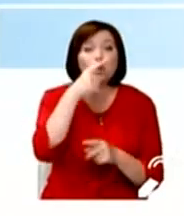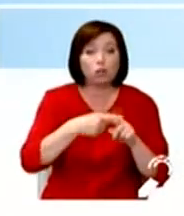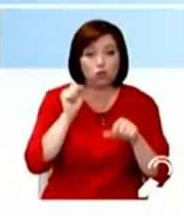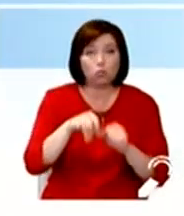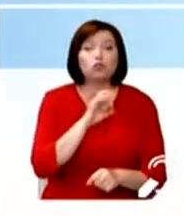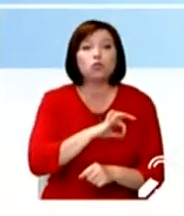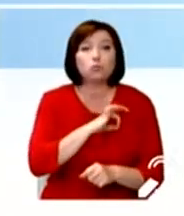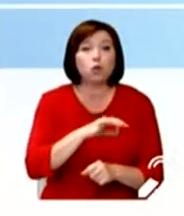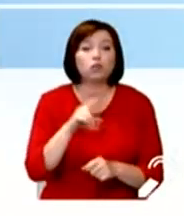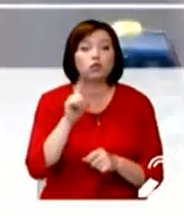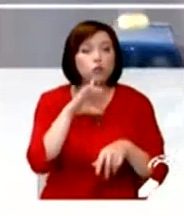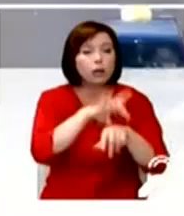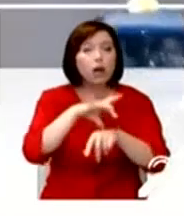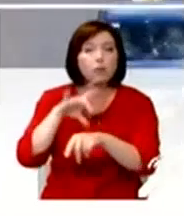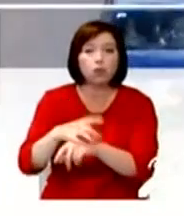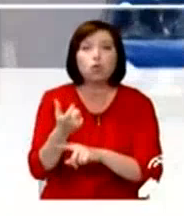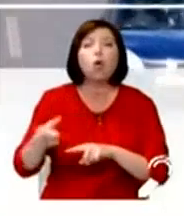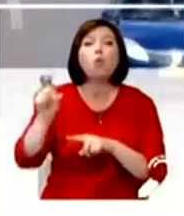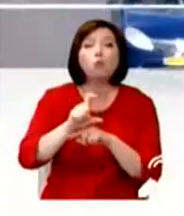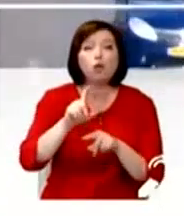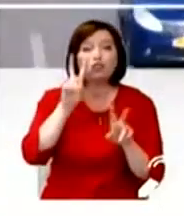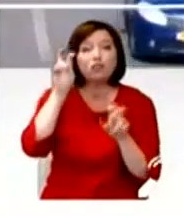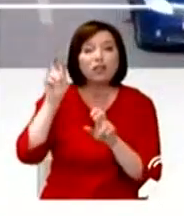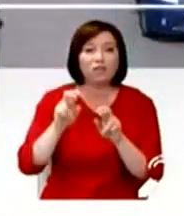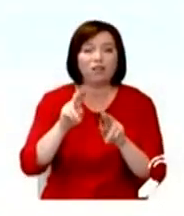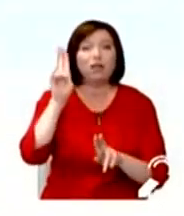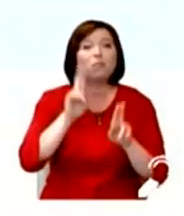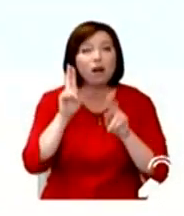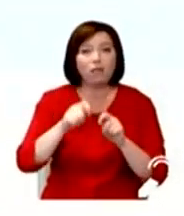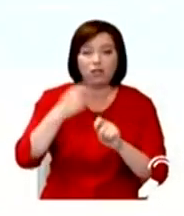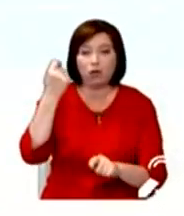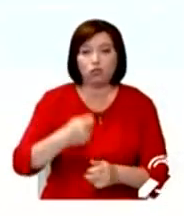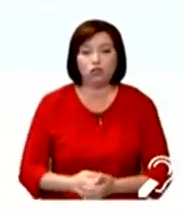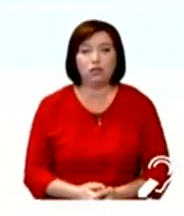fi folosită pentru a identifica mai multe tipuri de infracțiuni în trafic.